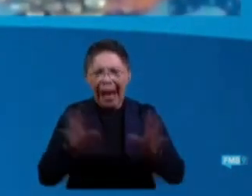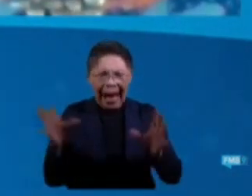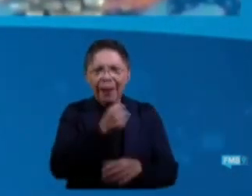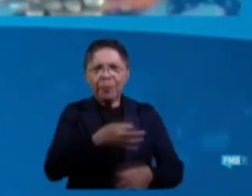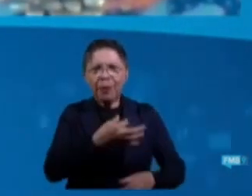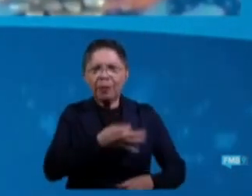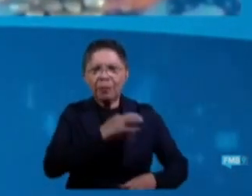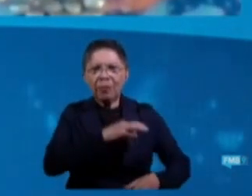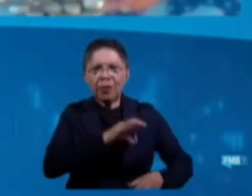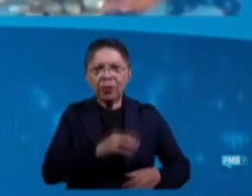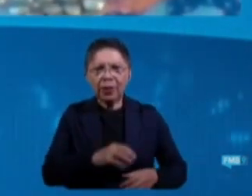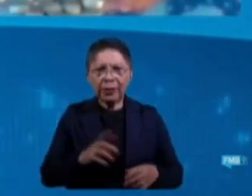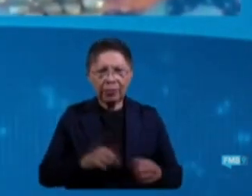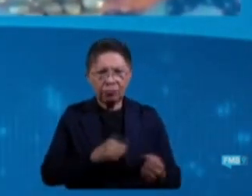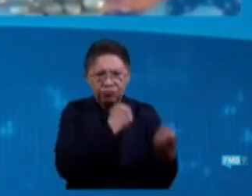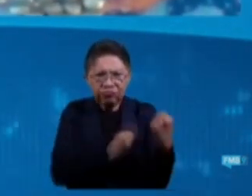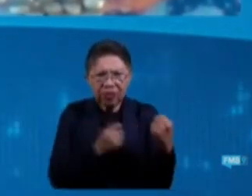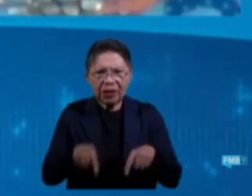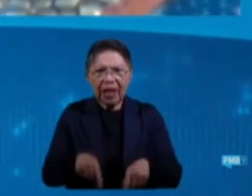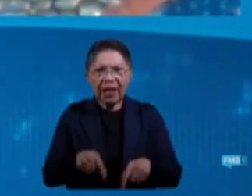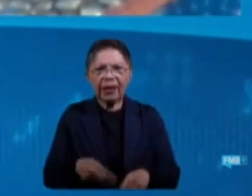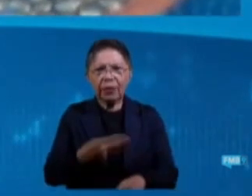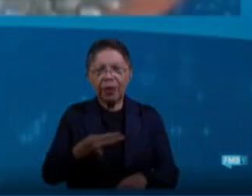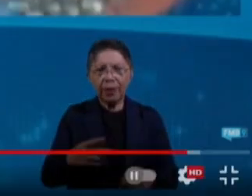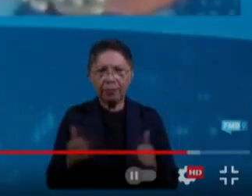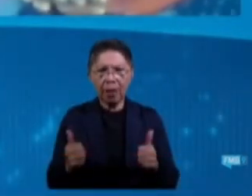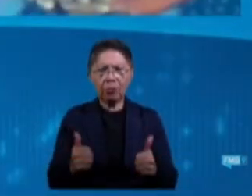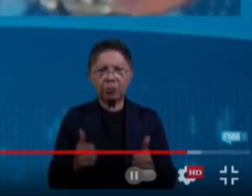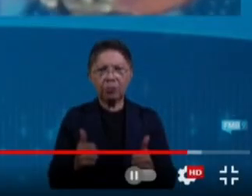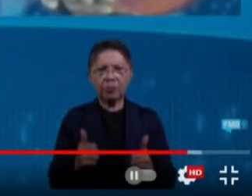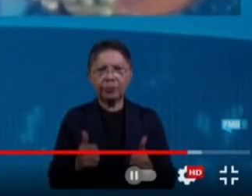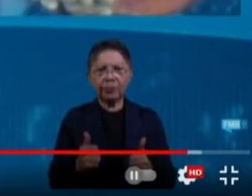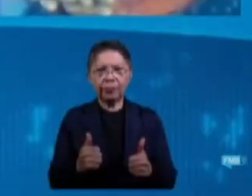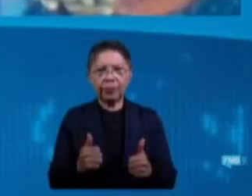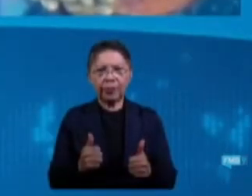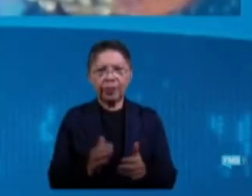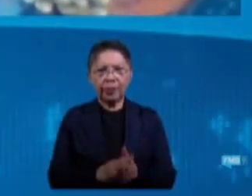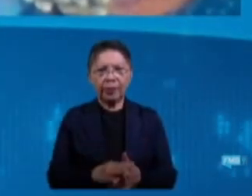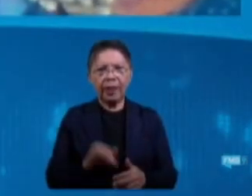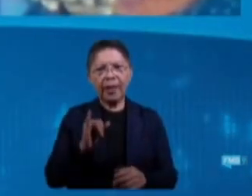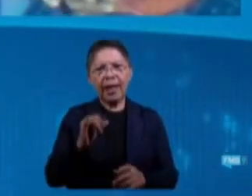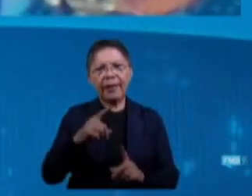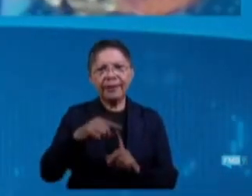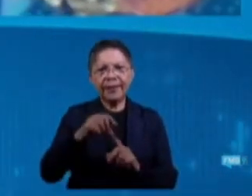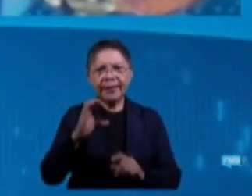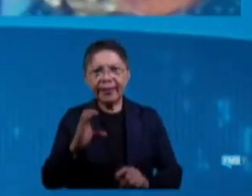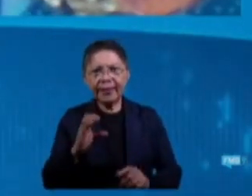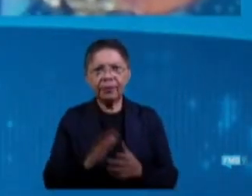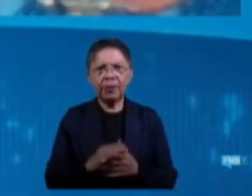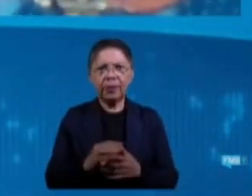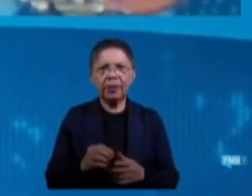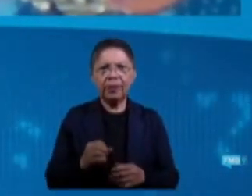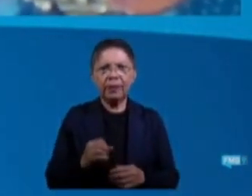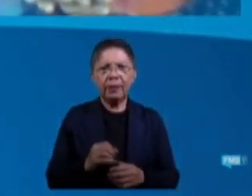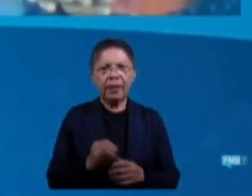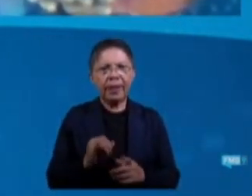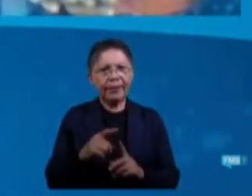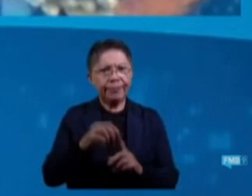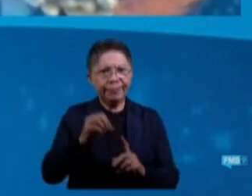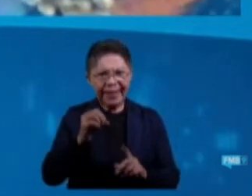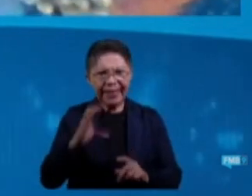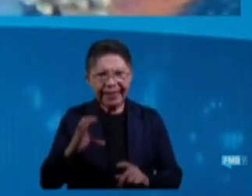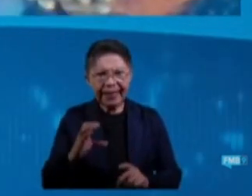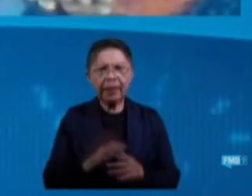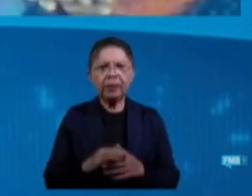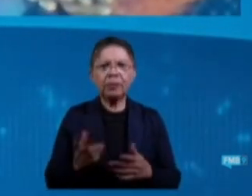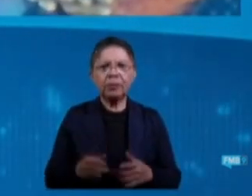memanfaatkan potensi-potensi yang ada, dan juga tentunya tadi memanfaatkan IIPC, ITPC ya,